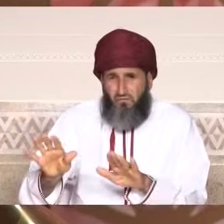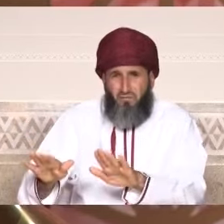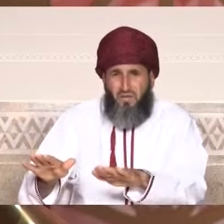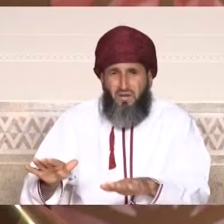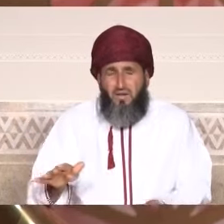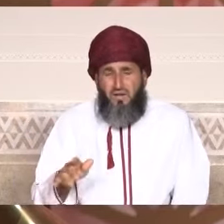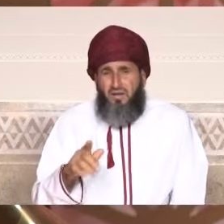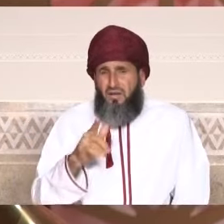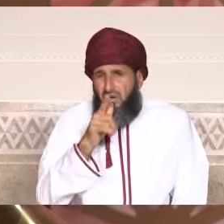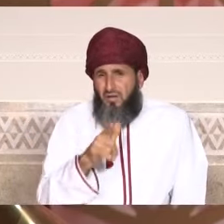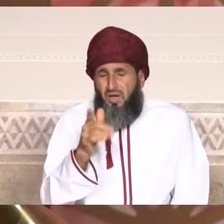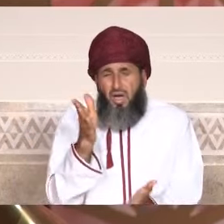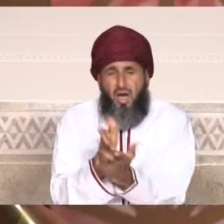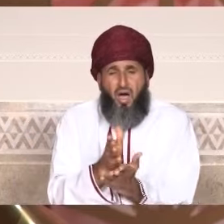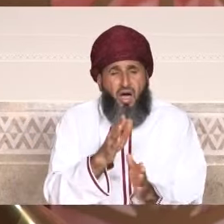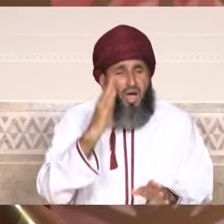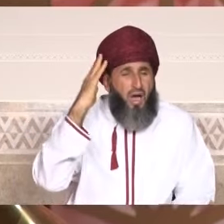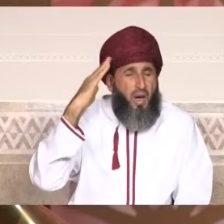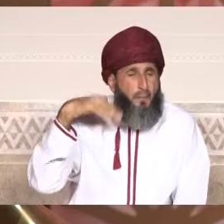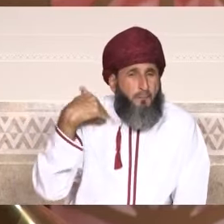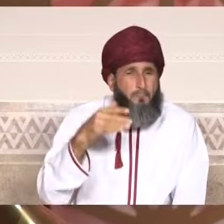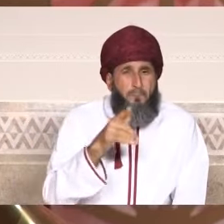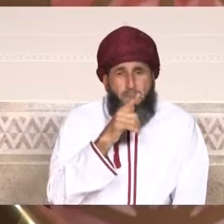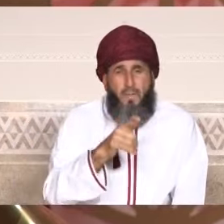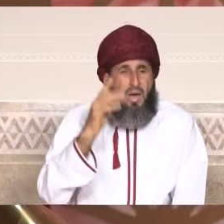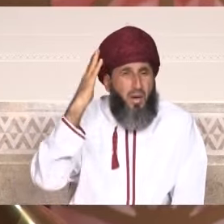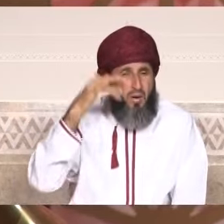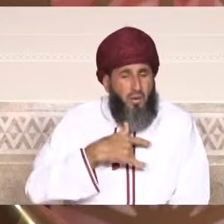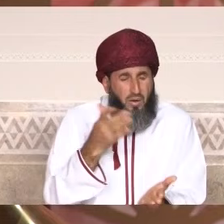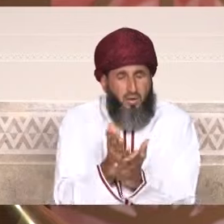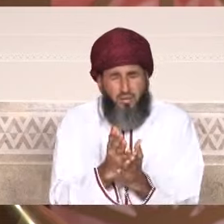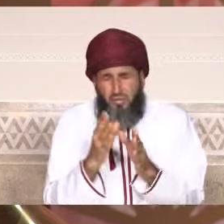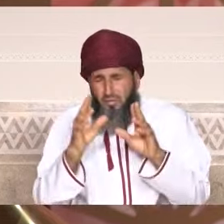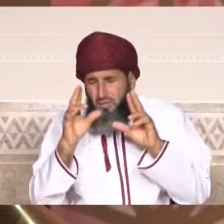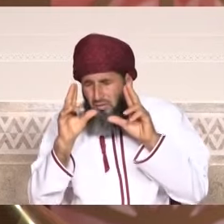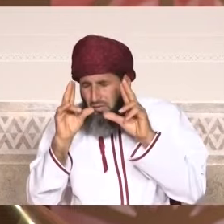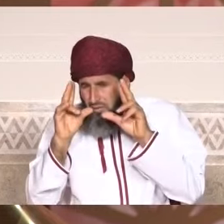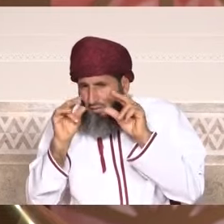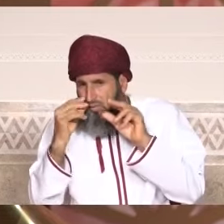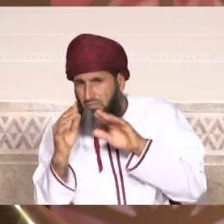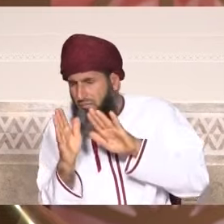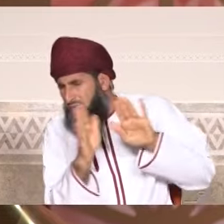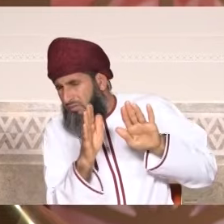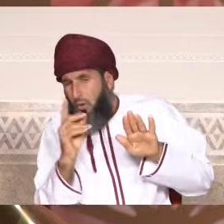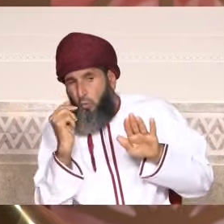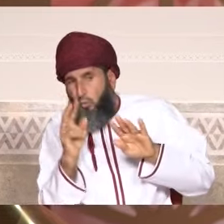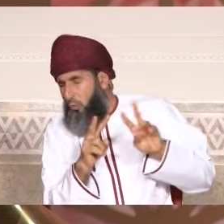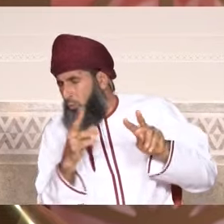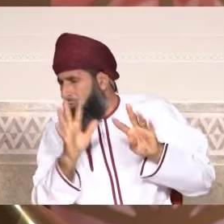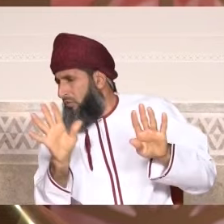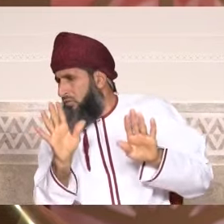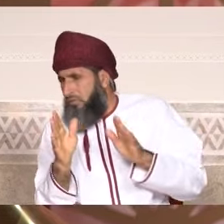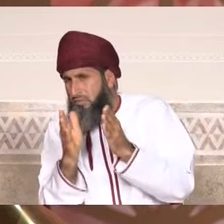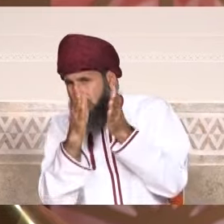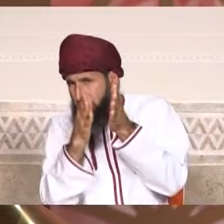ثم قال في حق النساء وقل للمؤمنات يغضضن من أبصارهن ويحفظن